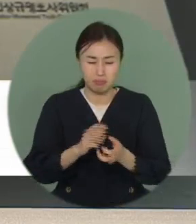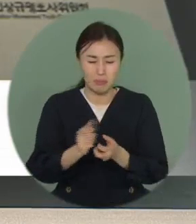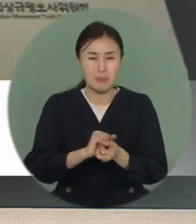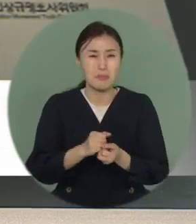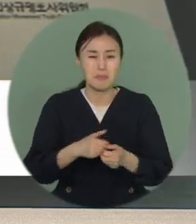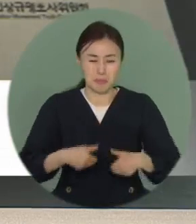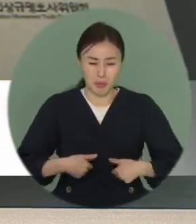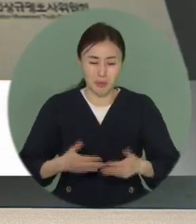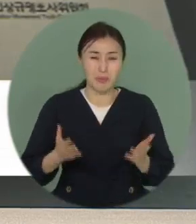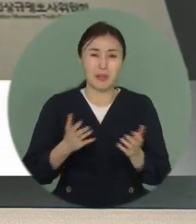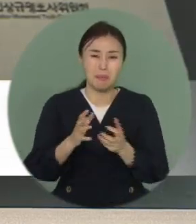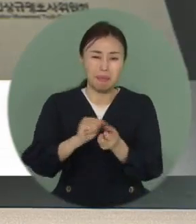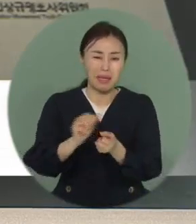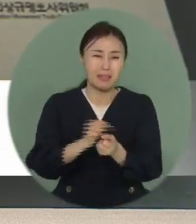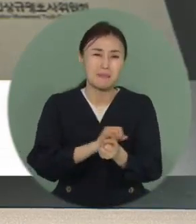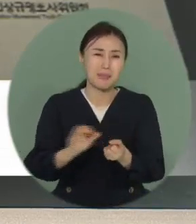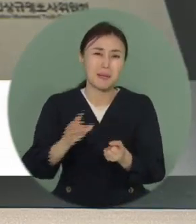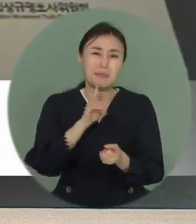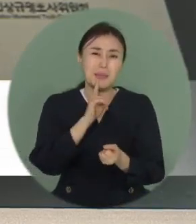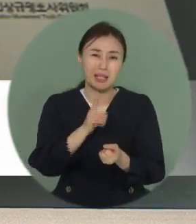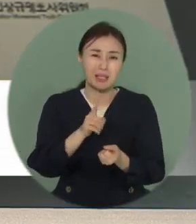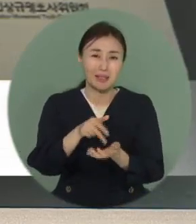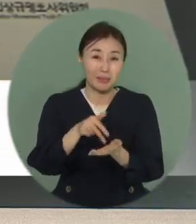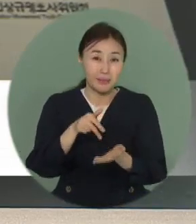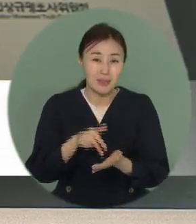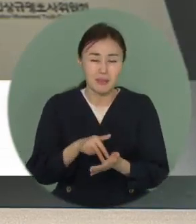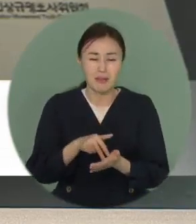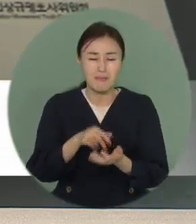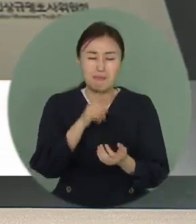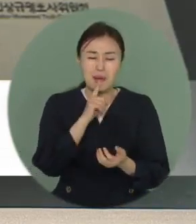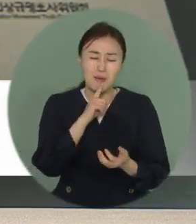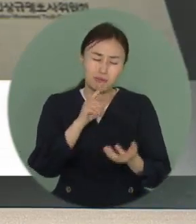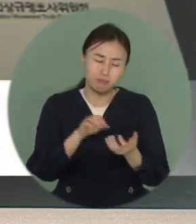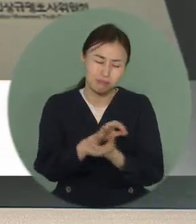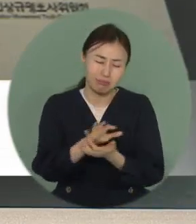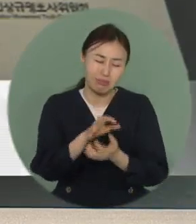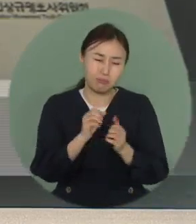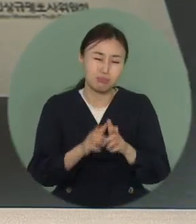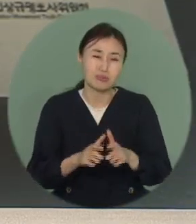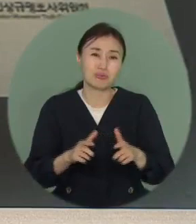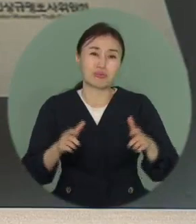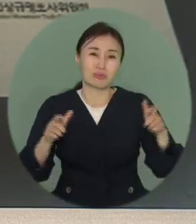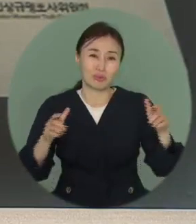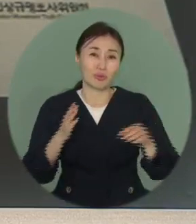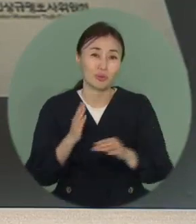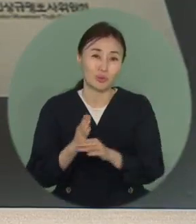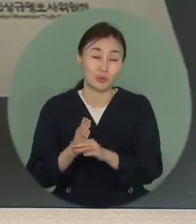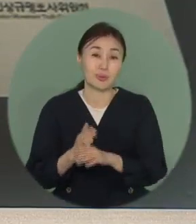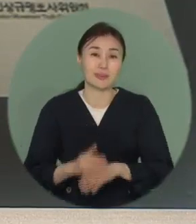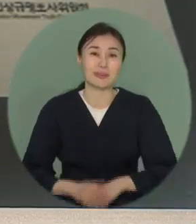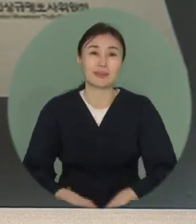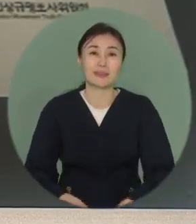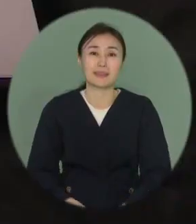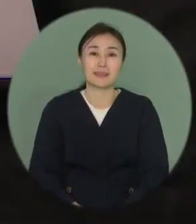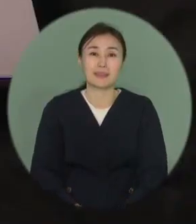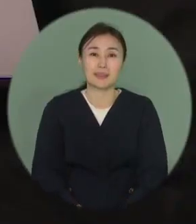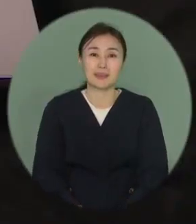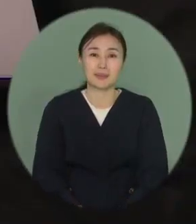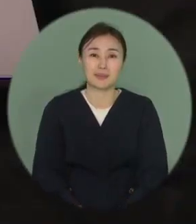이만 못하다며 폐기할 것을 주장하고 나서면서 반발이 확산하고 있습니다 임지가 보도합니다